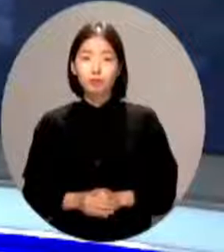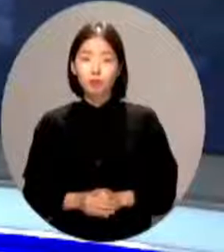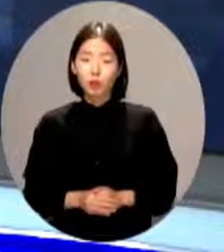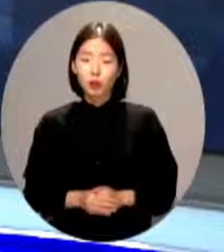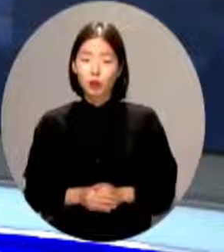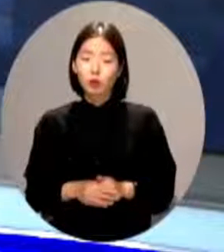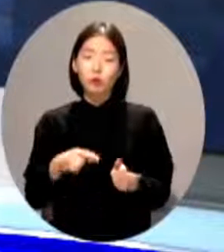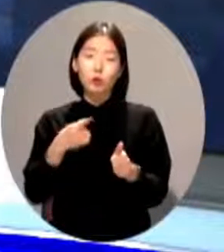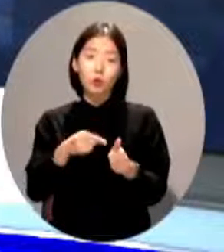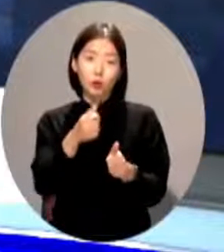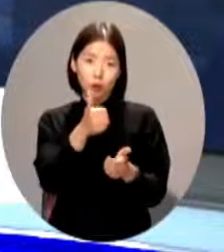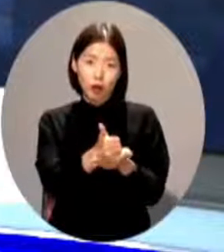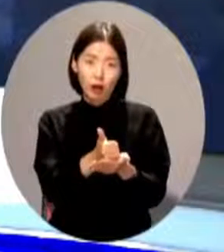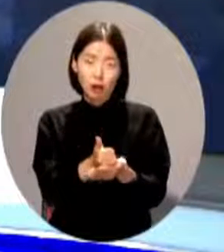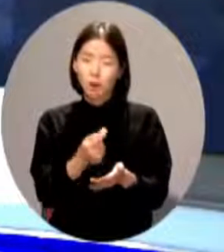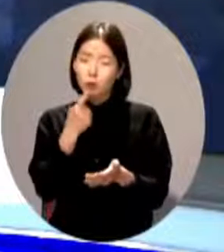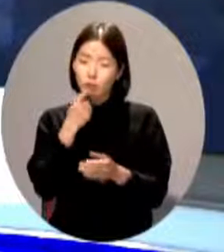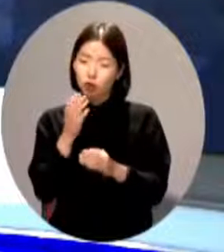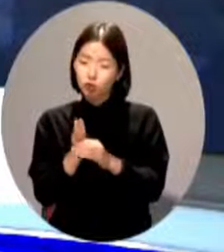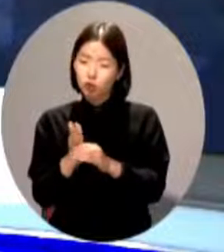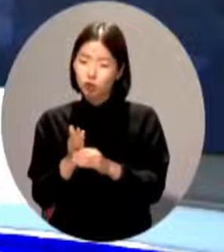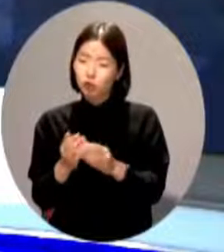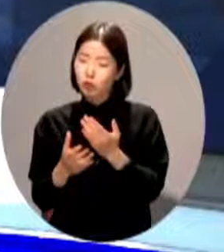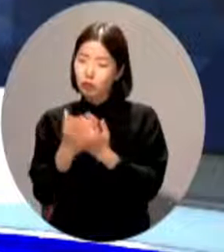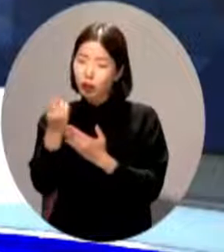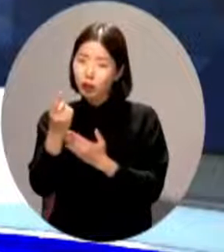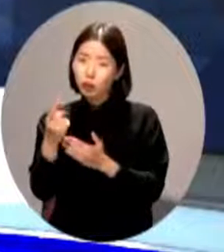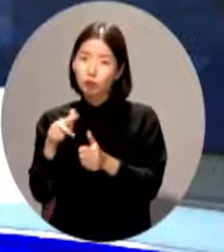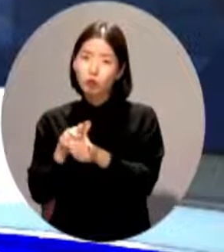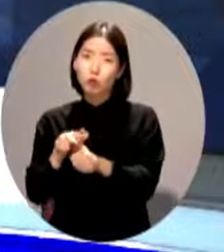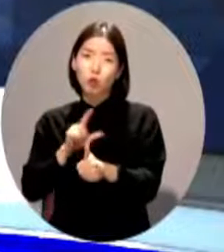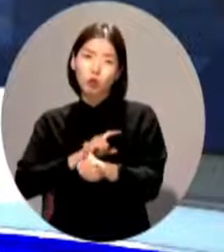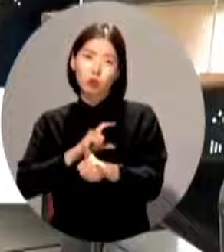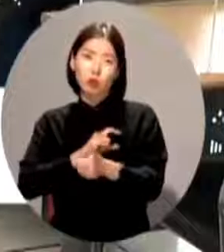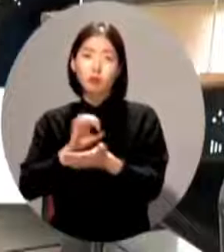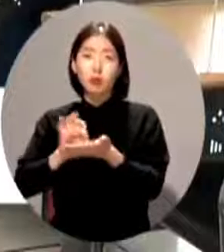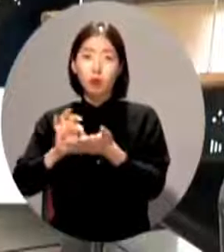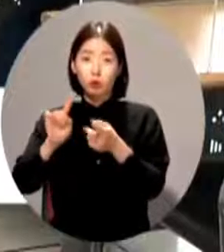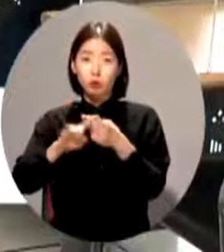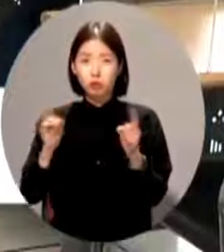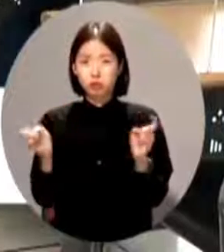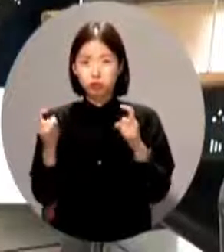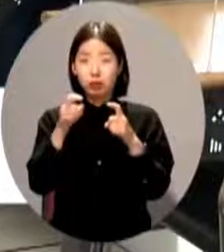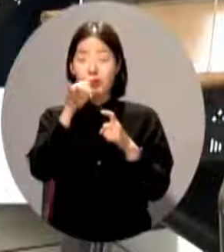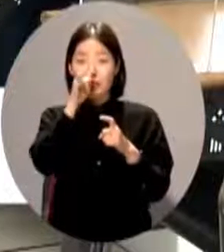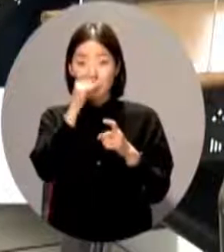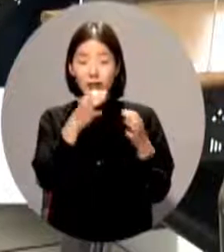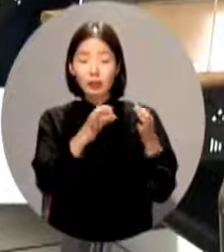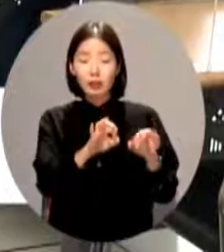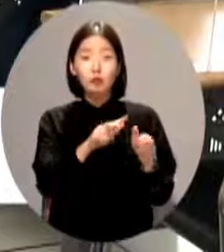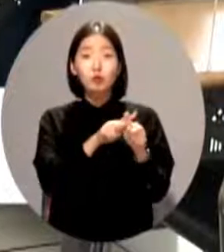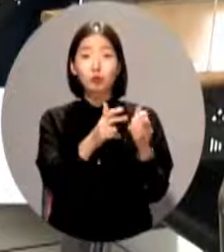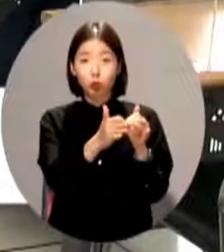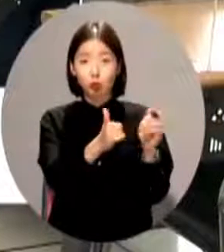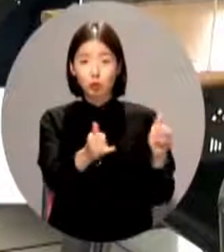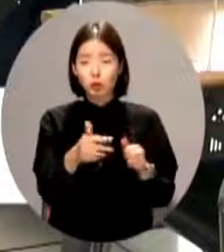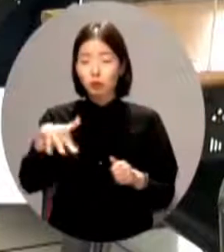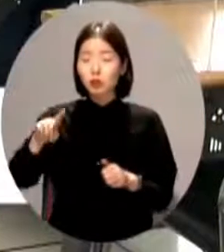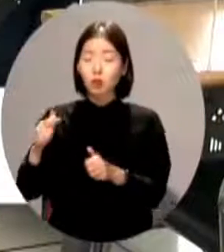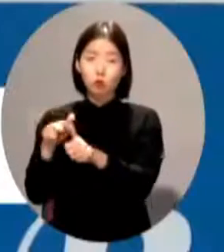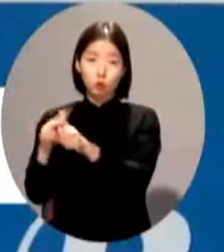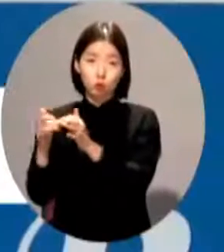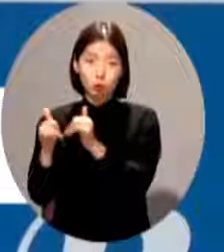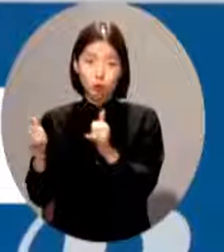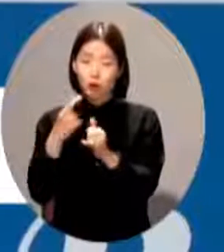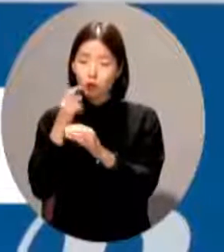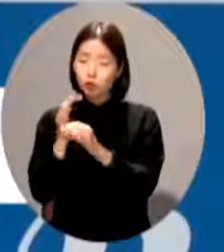교육감 선거에서 민주 진보 단일 후보 2명 침과 관련해서 공방 일고 있습니다 김윤태 교육감 예비후보 는 철옹성 부부가